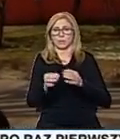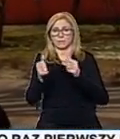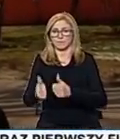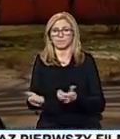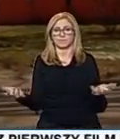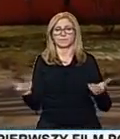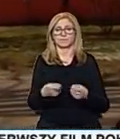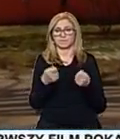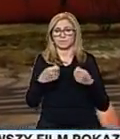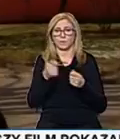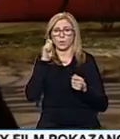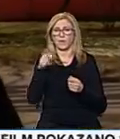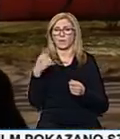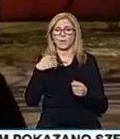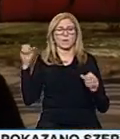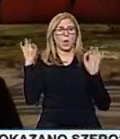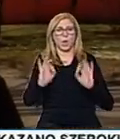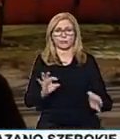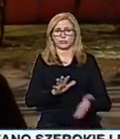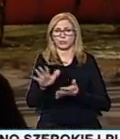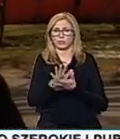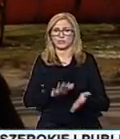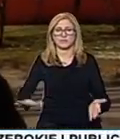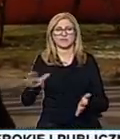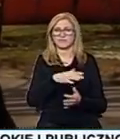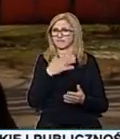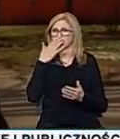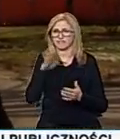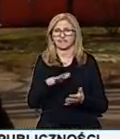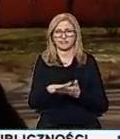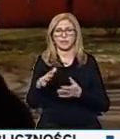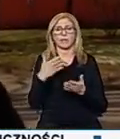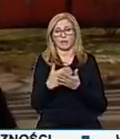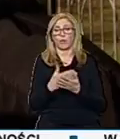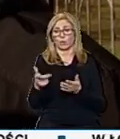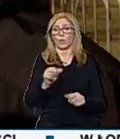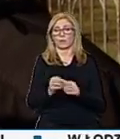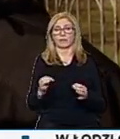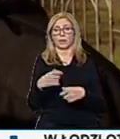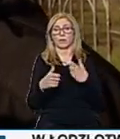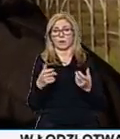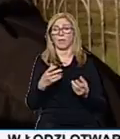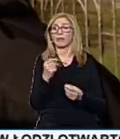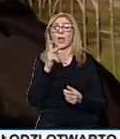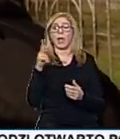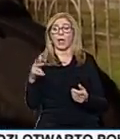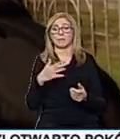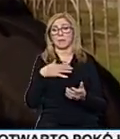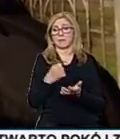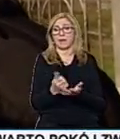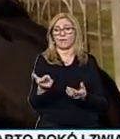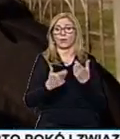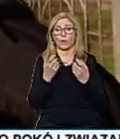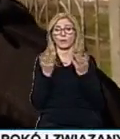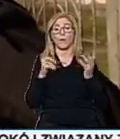Wie pani, no był brud syf na tym terenie naszym. I dlatego no, jest to, co jest. Nie każdy tak może się ogrodzić też. No